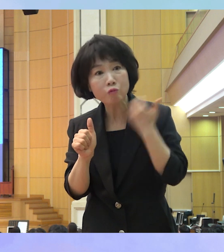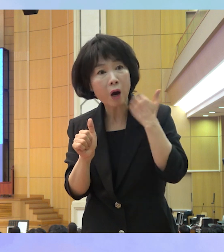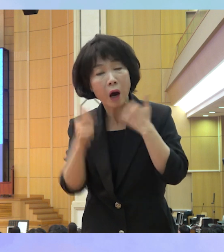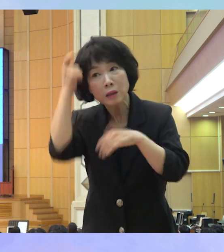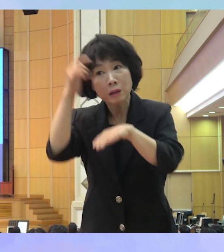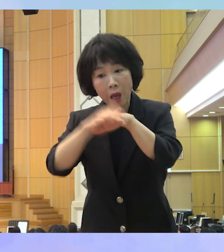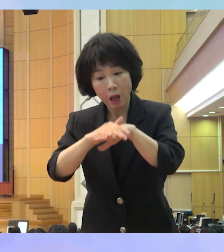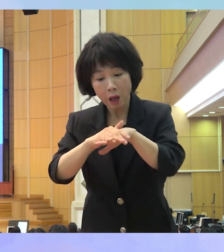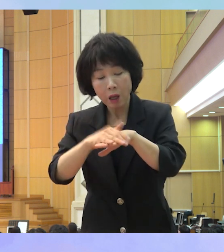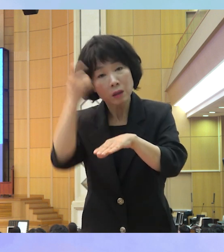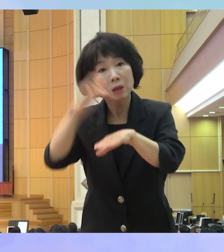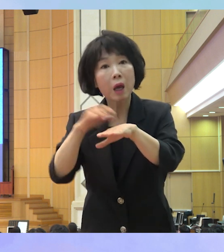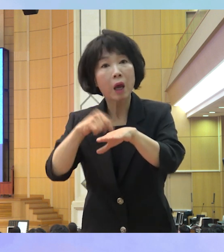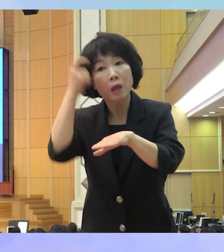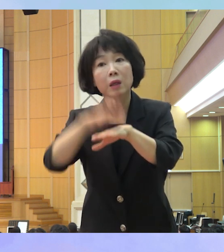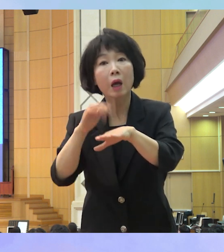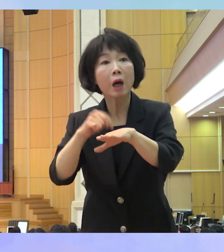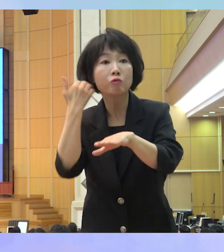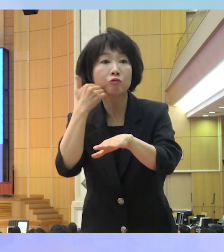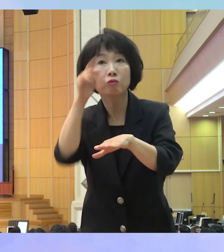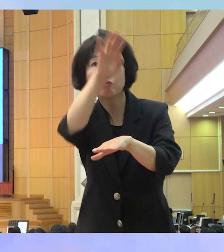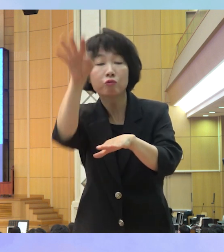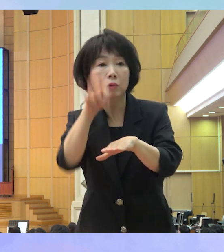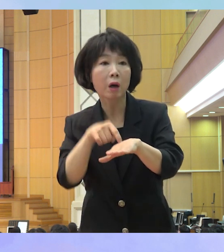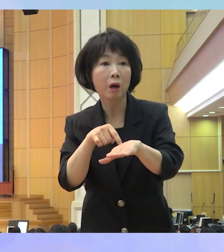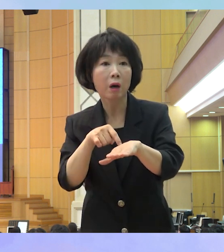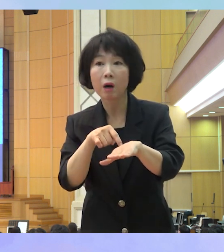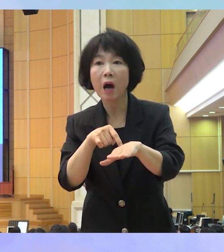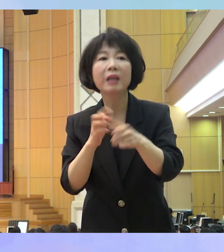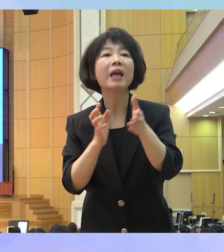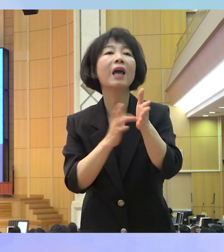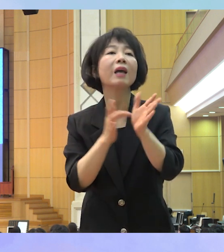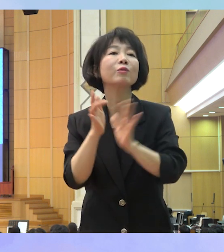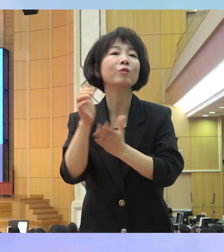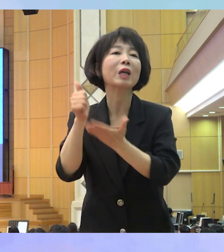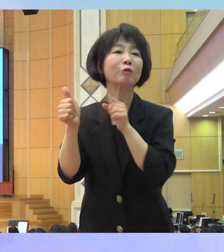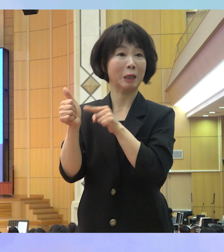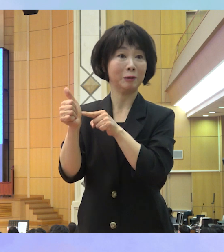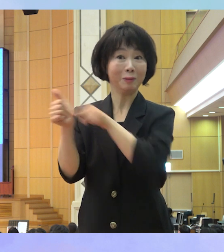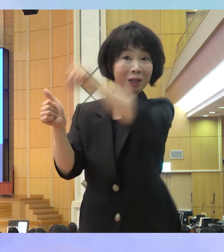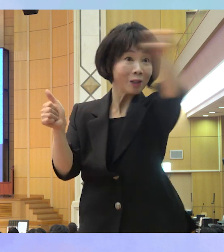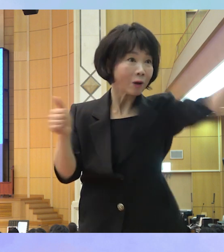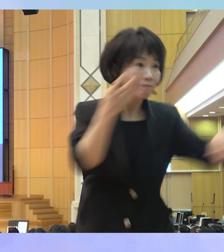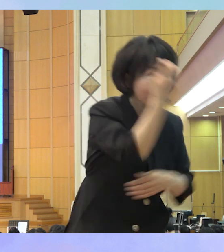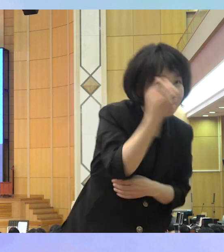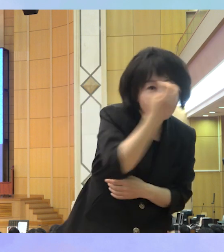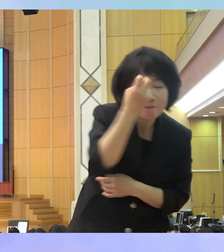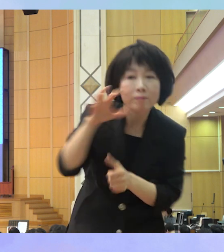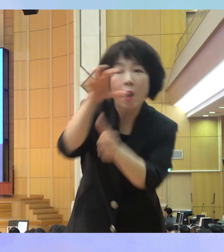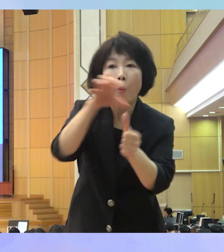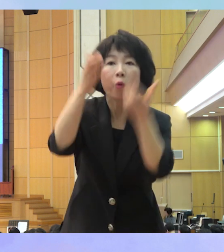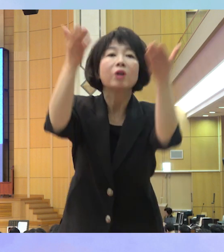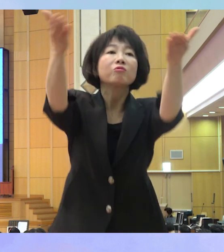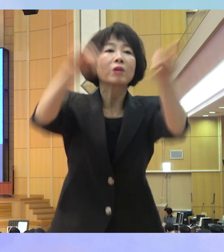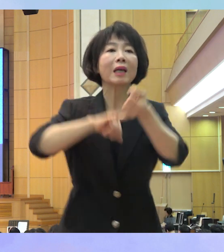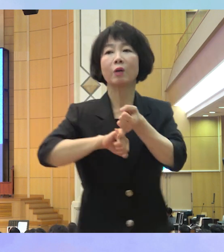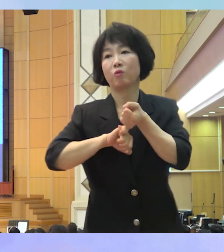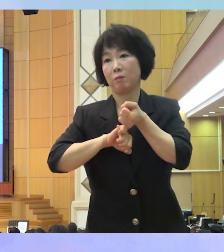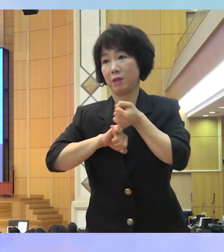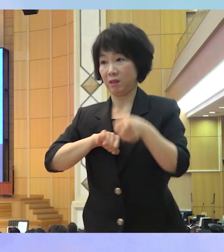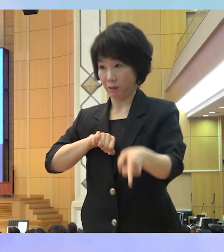지혜를 버리지 말라. 지혜가 너를 보호하리라. 지혜를 사랑하라. 지혜가 너를 지키리라. 이렇게 지금 돼가고 있는